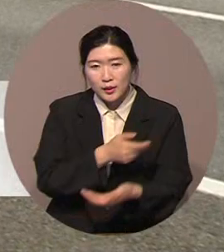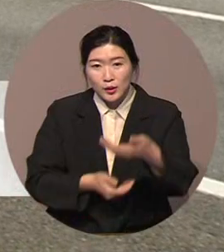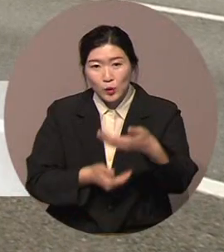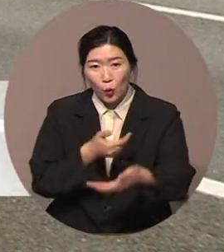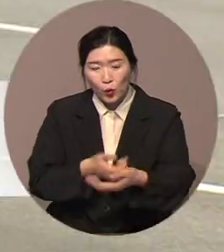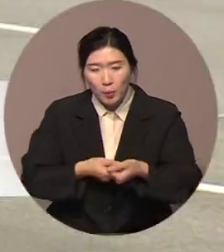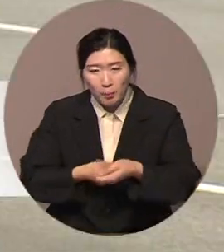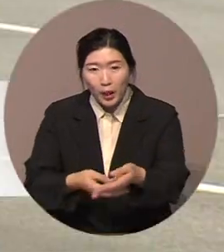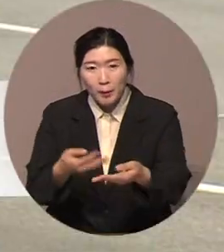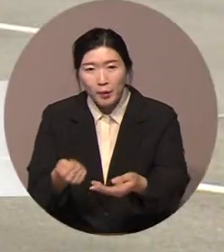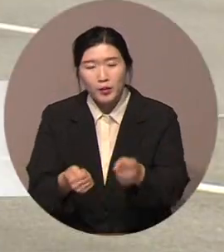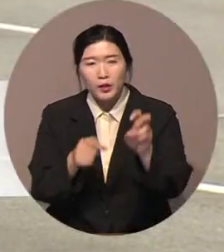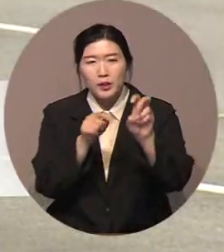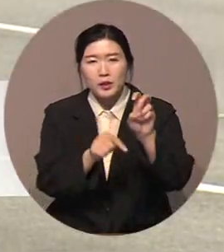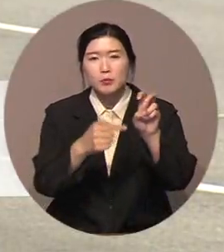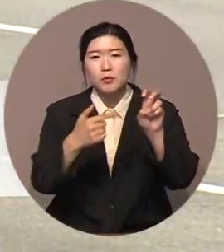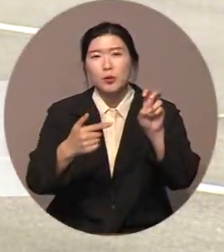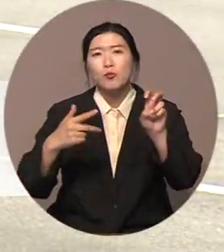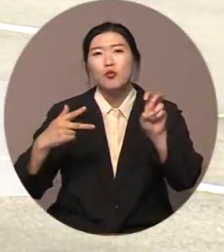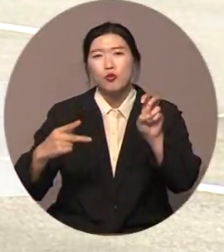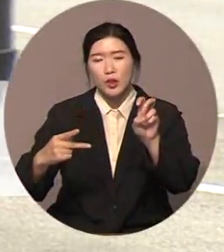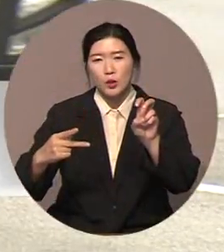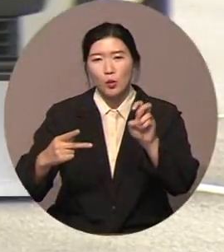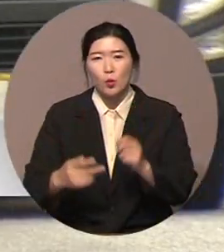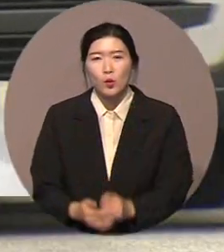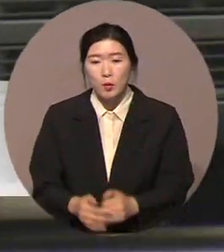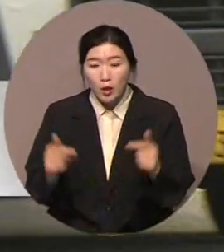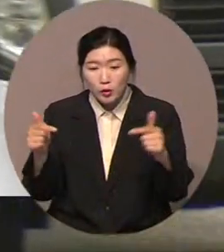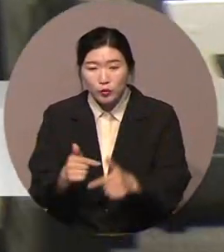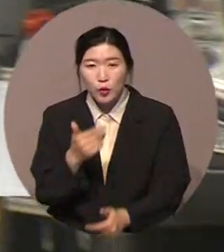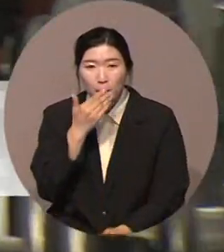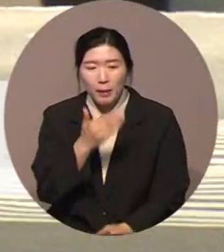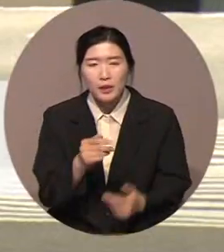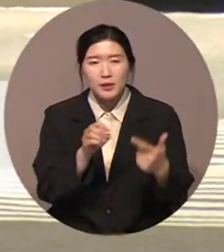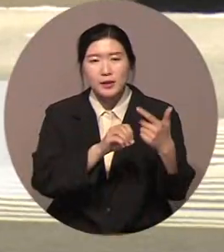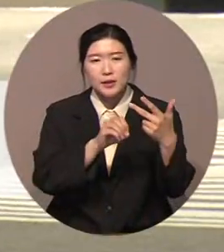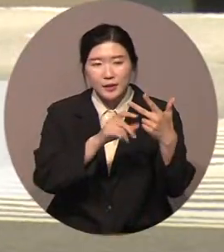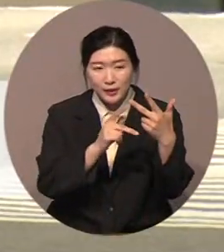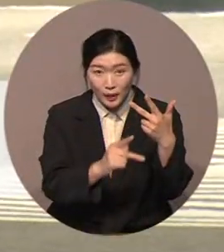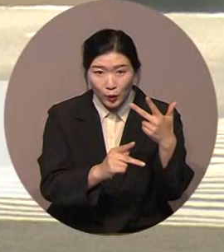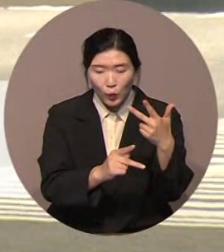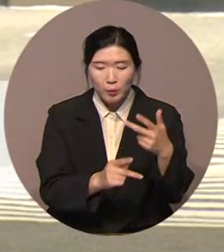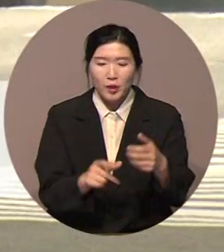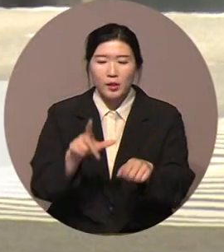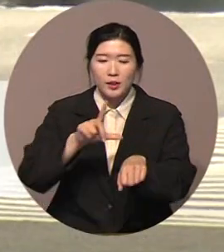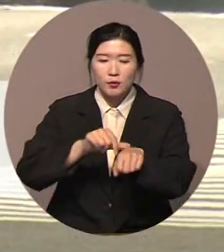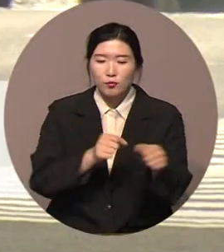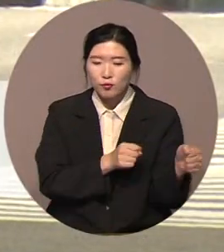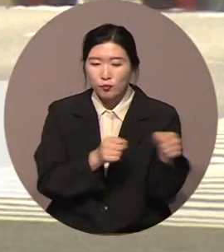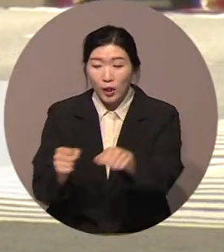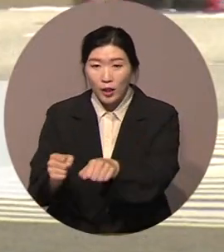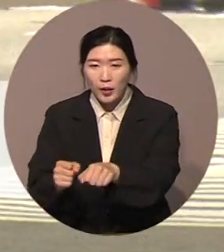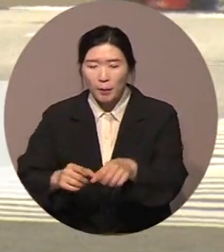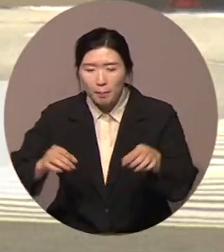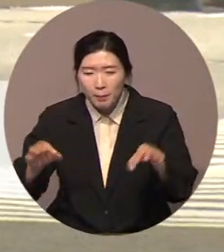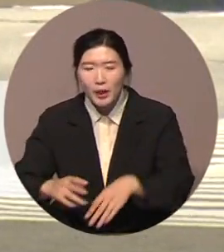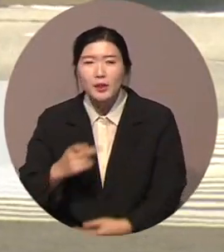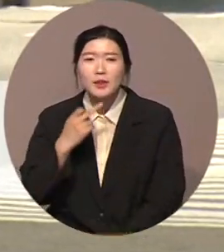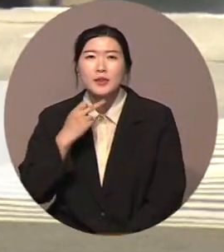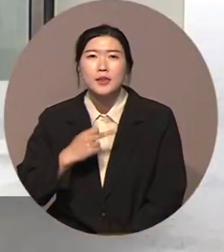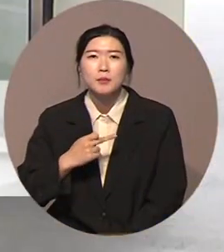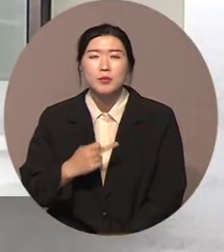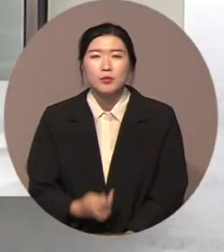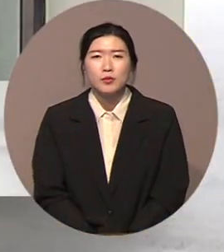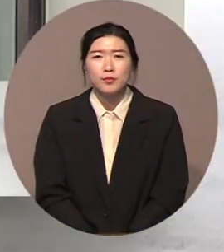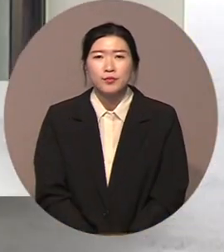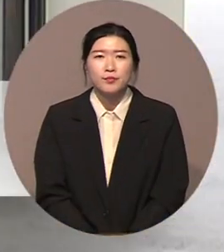거리가 20.6km로 7.9km가 줄고 주행 시간도 29분에서 12분으로